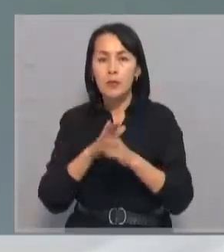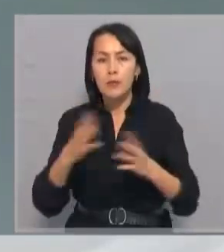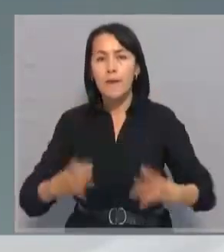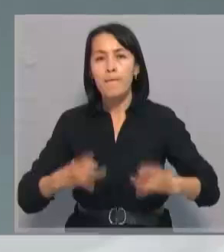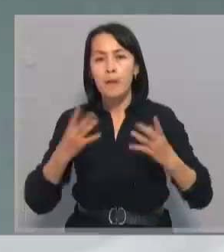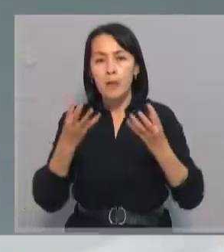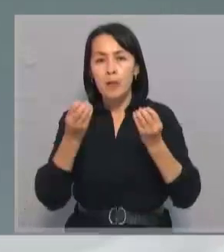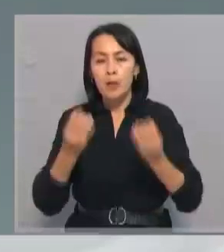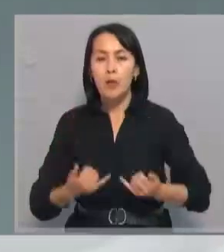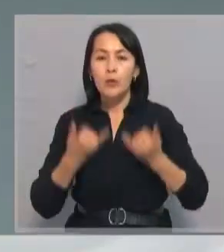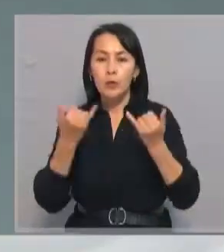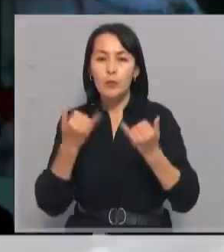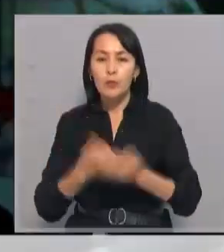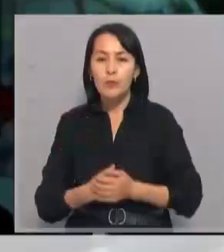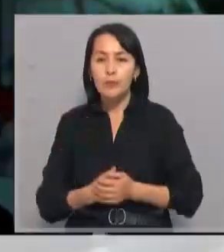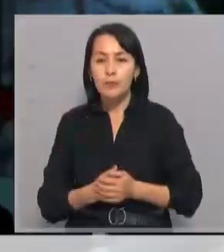Мереке тағы да құтты болсын.